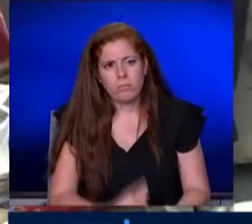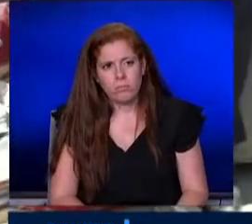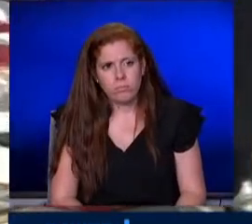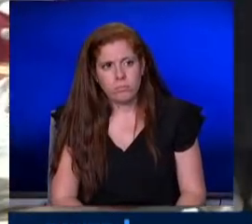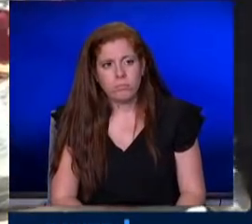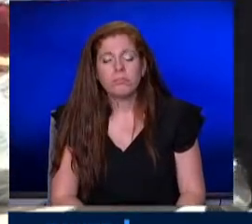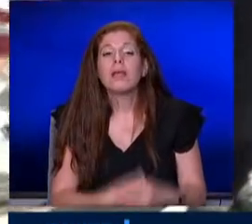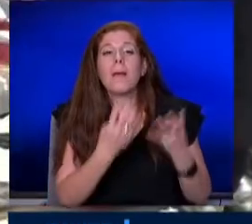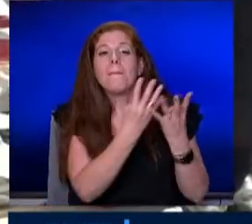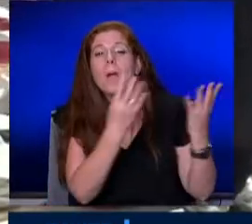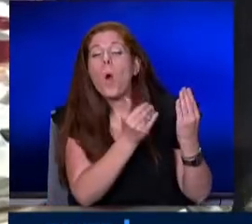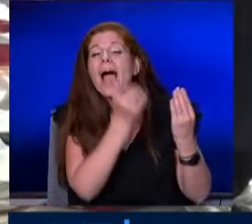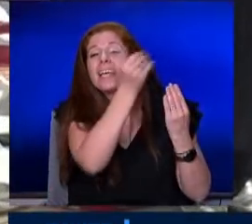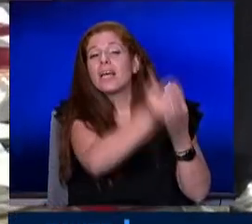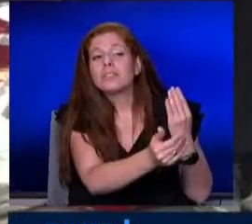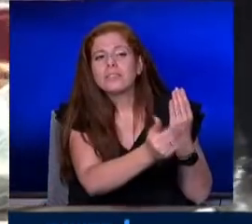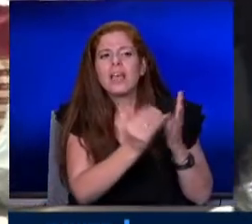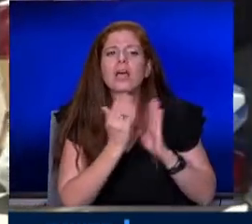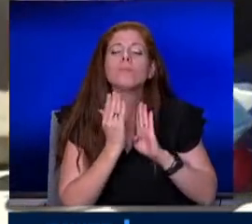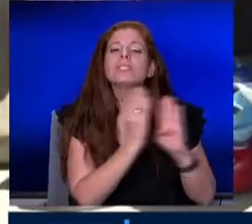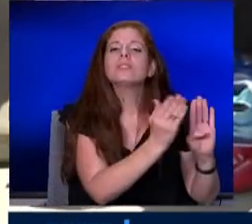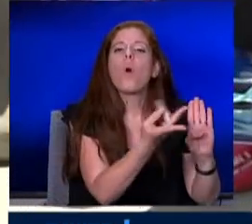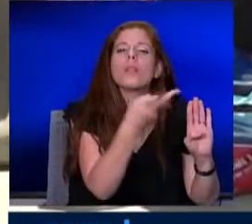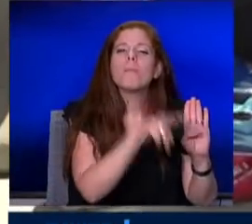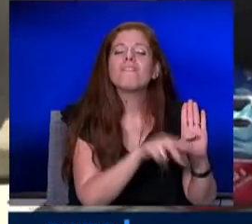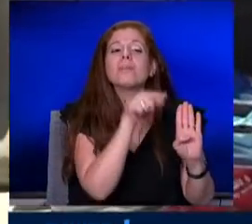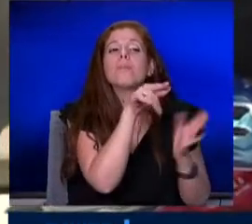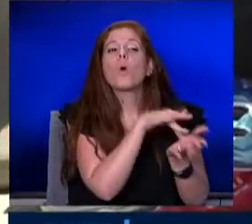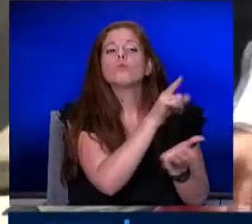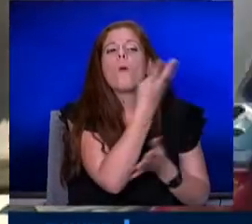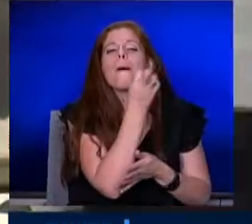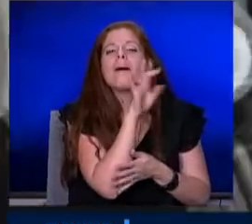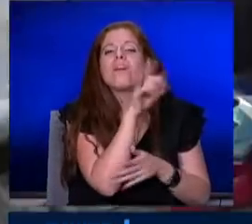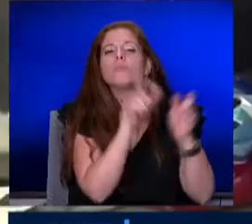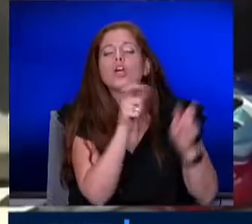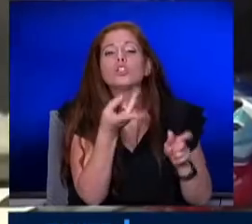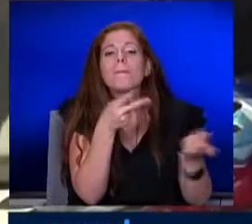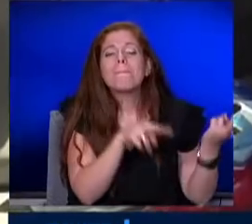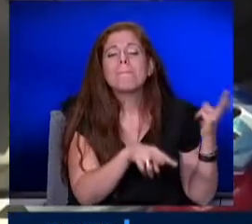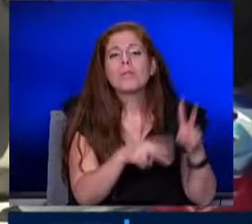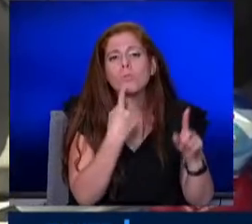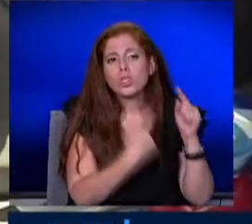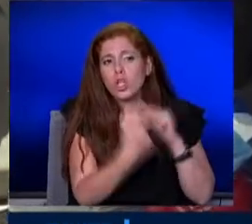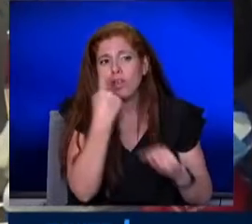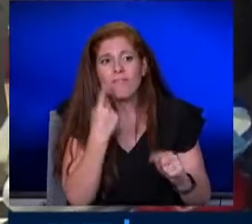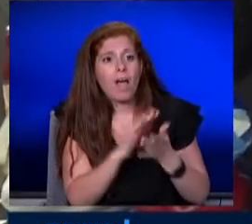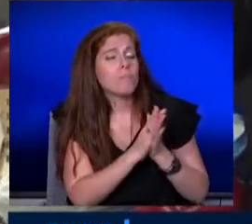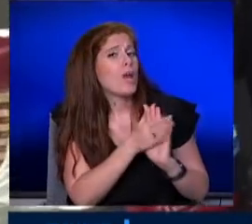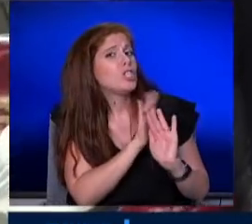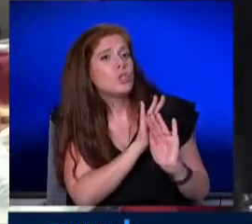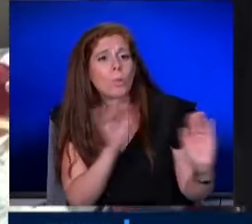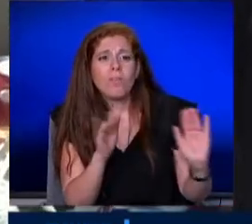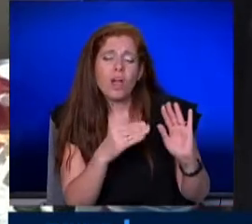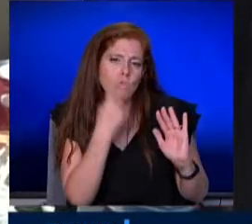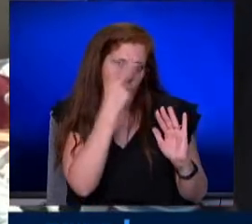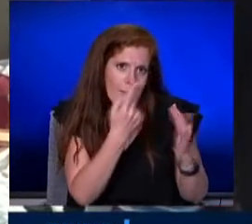פה, מאחורי הקיר הזה, מסדרון המוות. המקום שבו 45 איש נספו בשנה שעברה. אין כאן שום דבר שמציין את זה